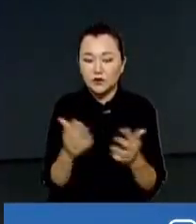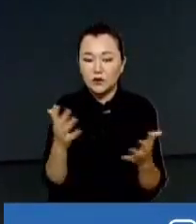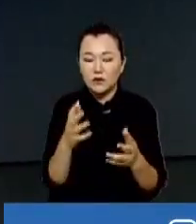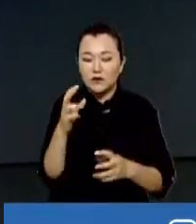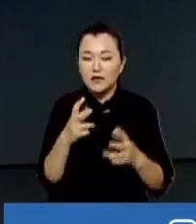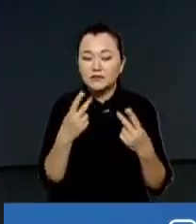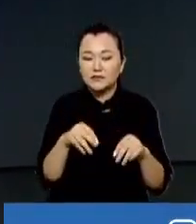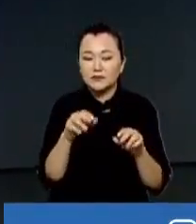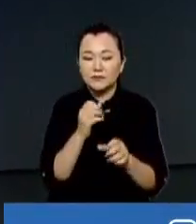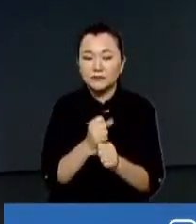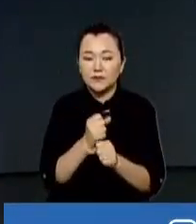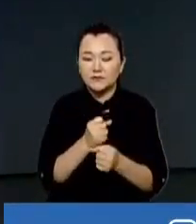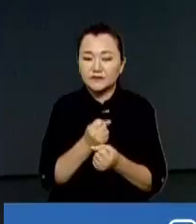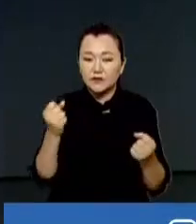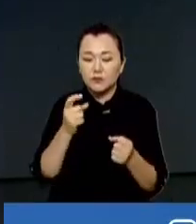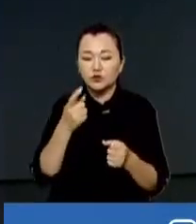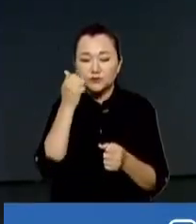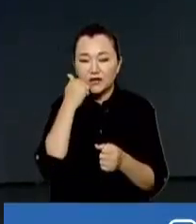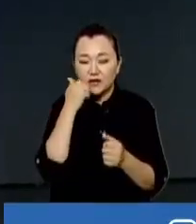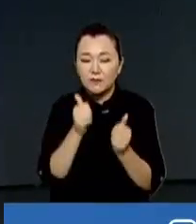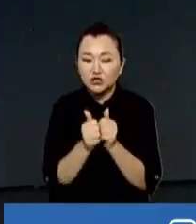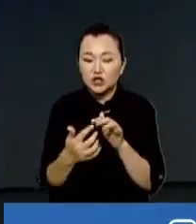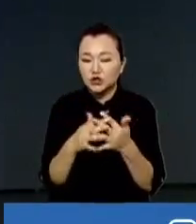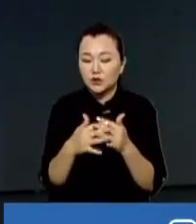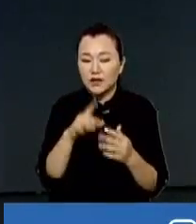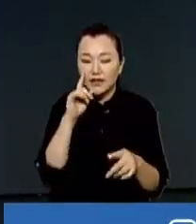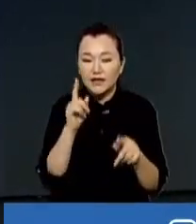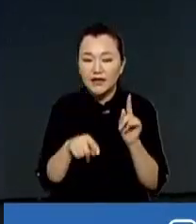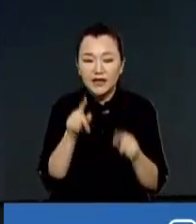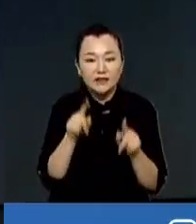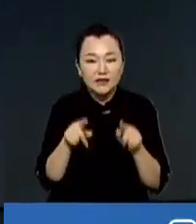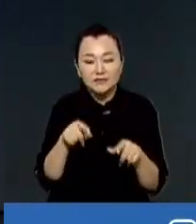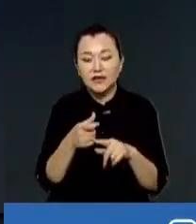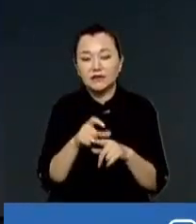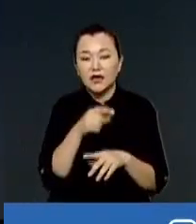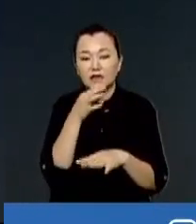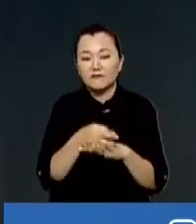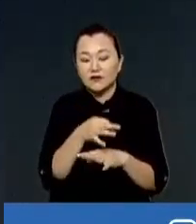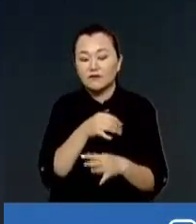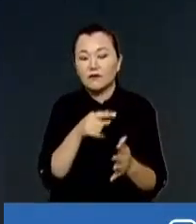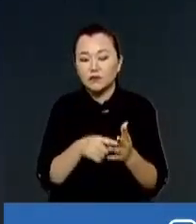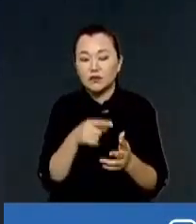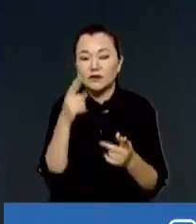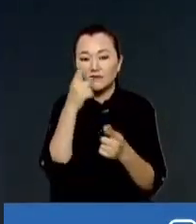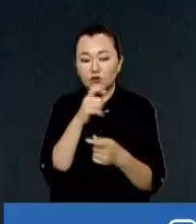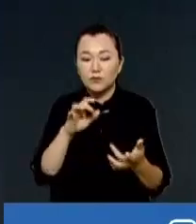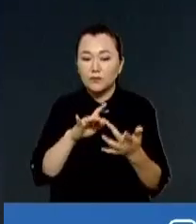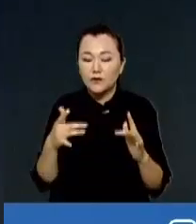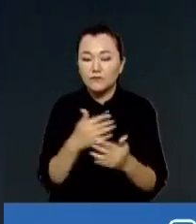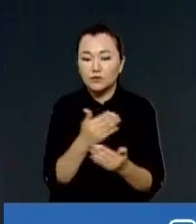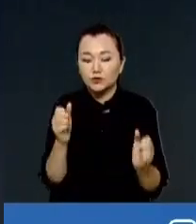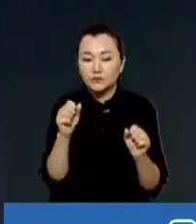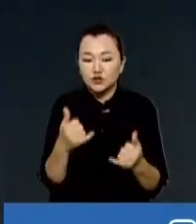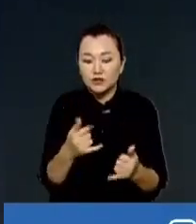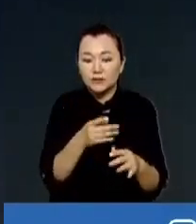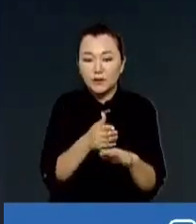взрывы и почему пенсионеры в ближайших сёлах редкость ответы на эти вопросы в материале порталы информиро Вы можете прямо